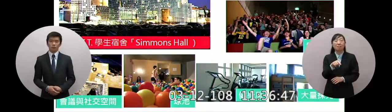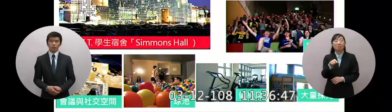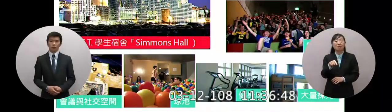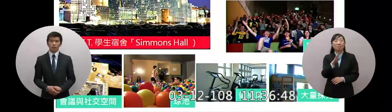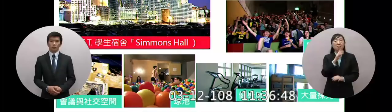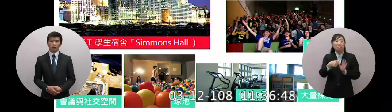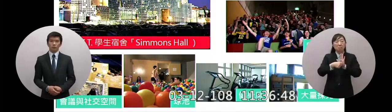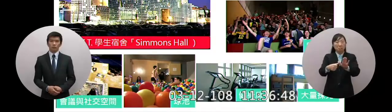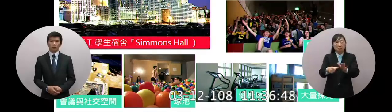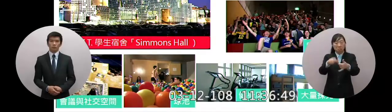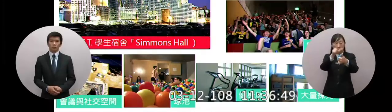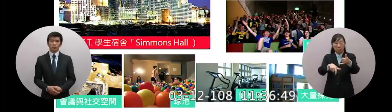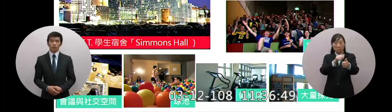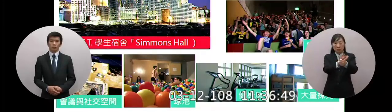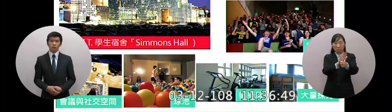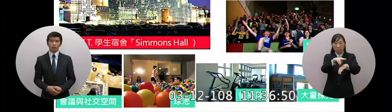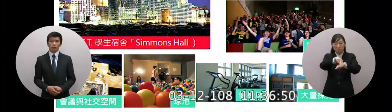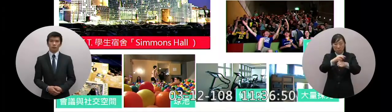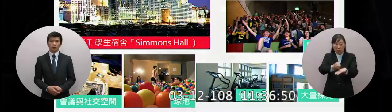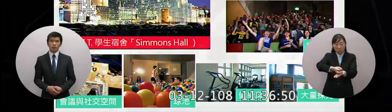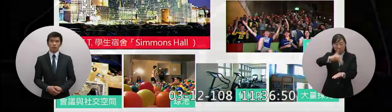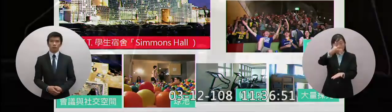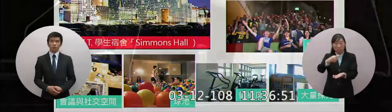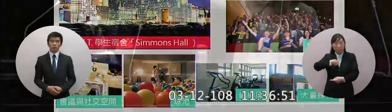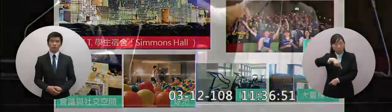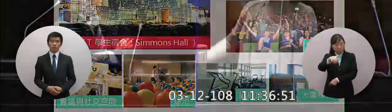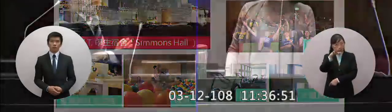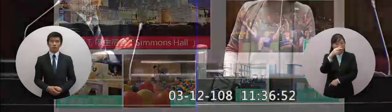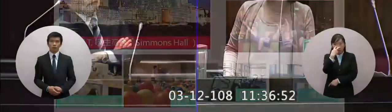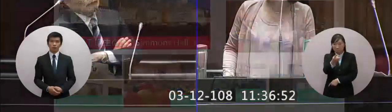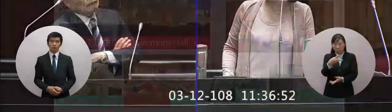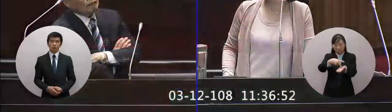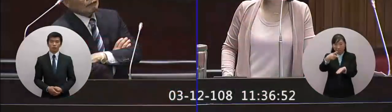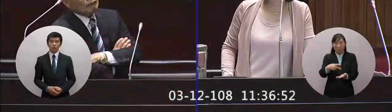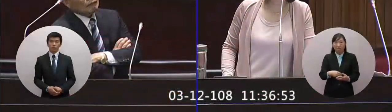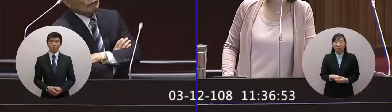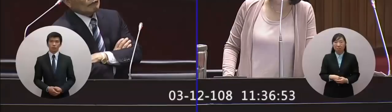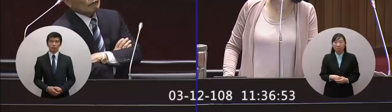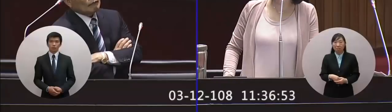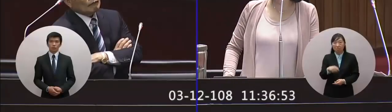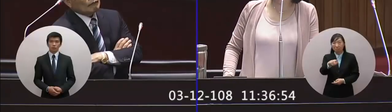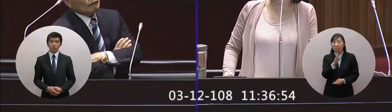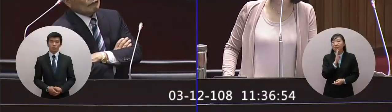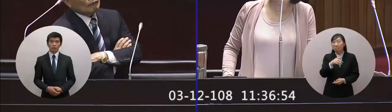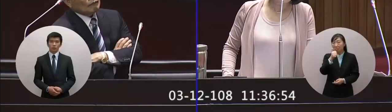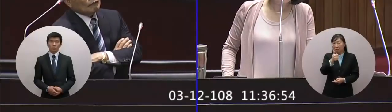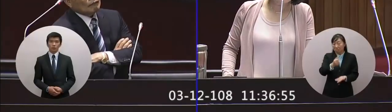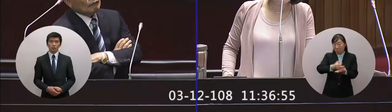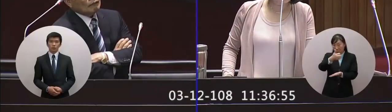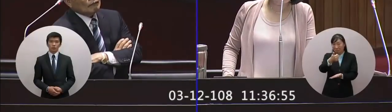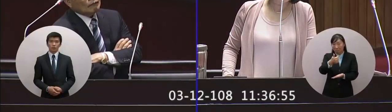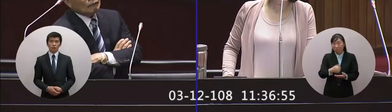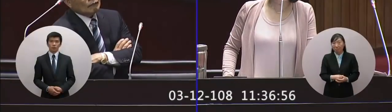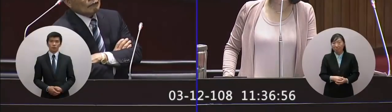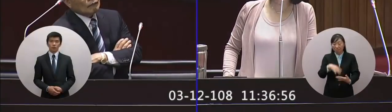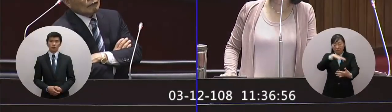Stephen Hall 盖的。我跟院长报告，我飞去看了2次，我自己去看了2次。它除了是一个好的建筑之外，它